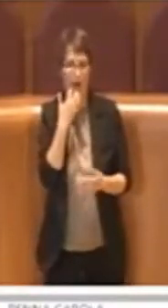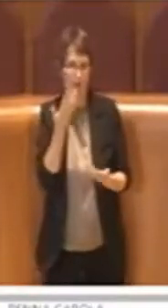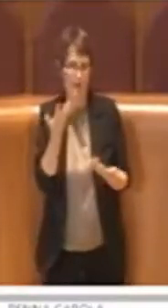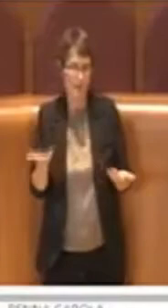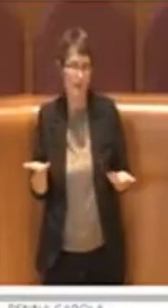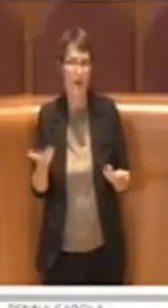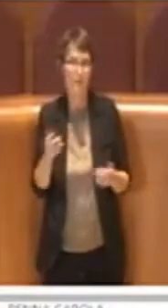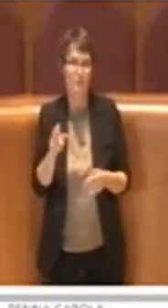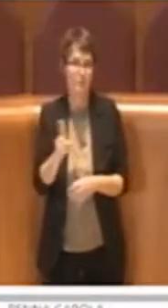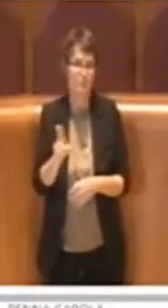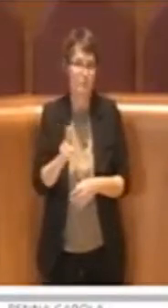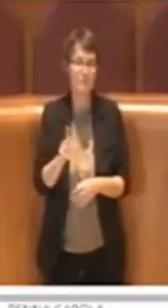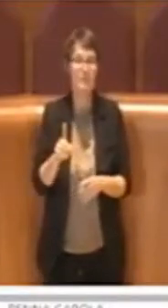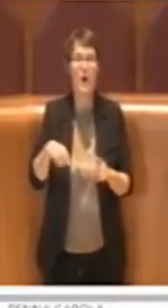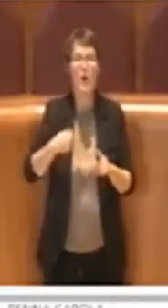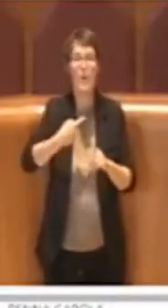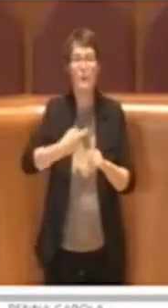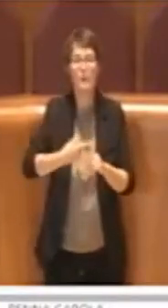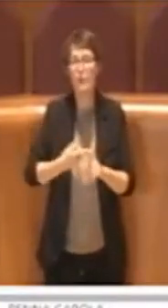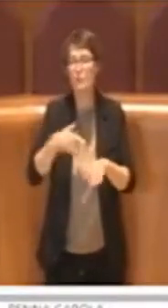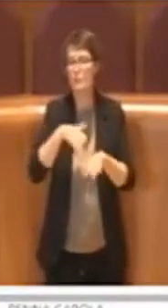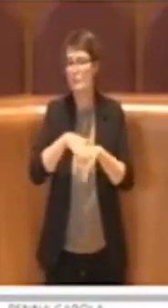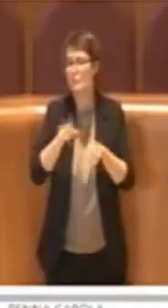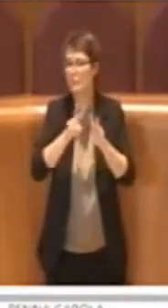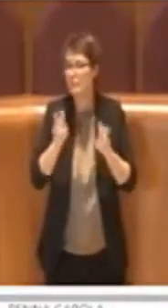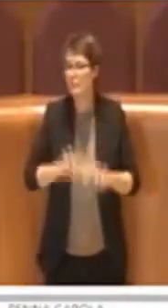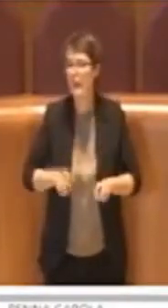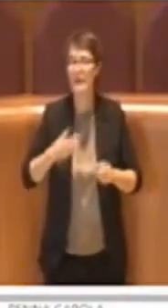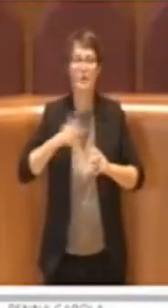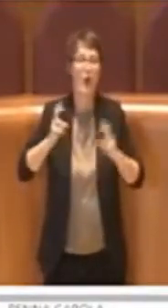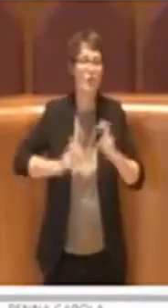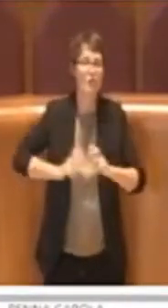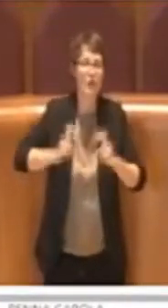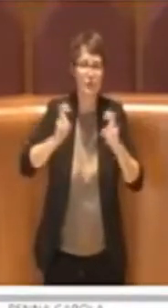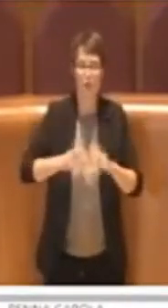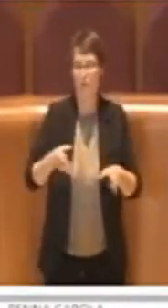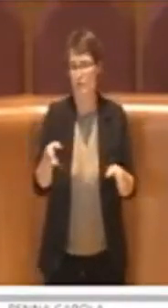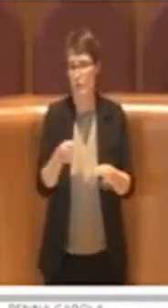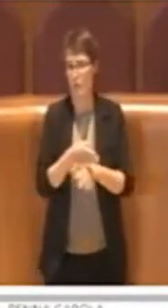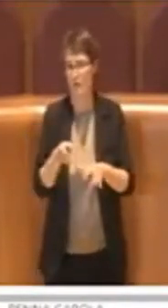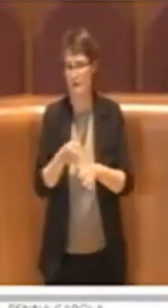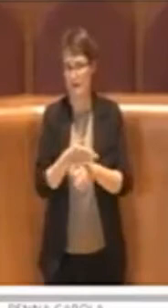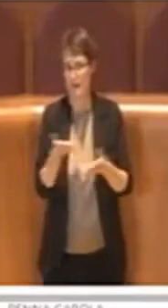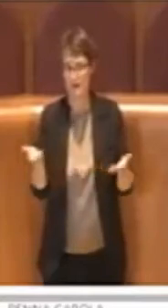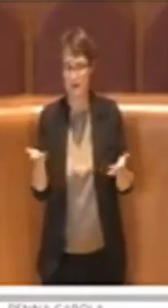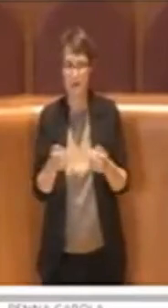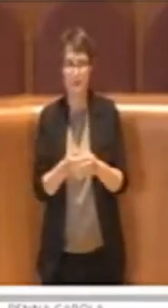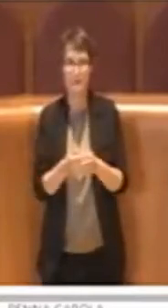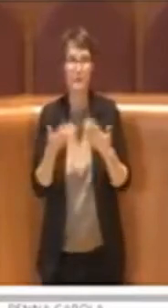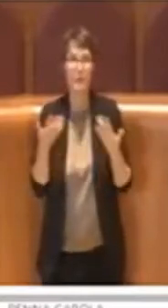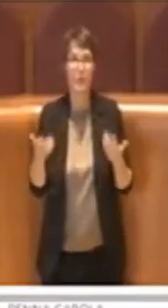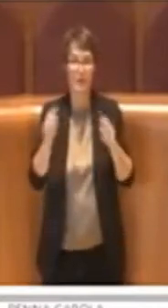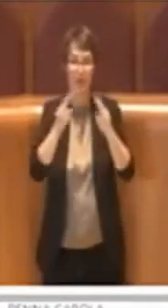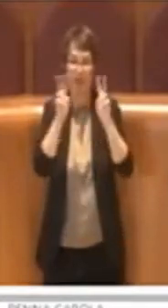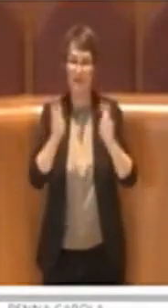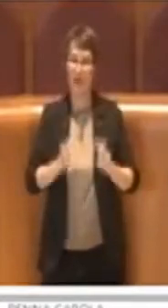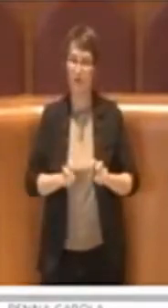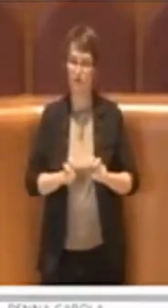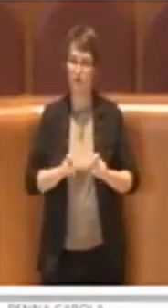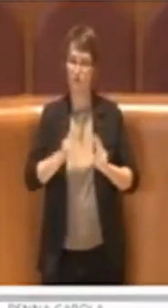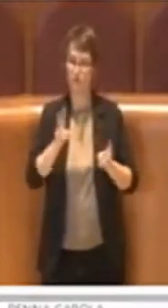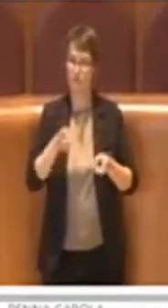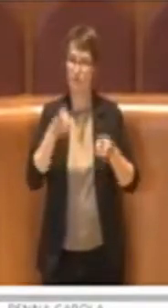usi elettrici per le apparecchiature elettriche, gli ascensori e via discorrendo. Quindi efficienza energetica in questo campo